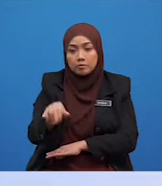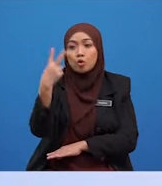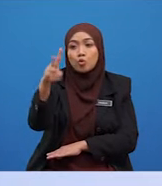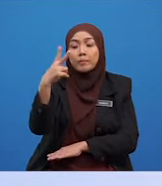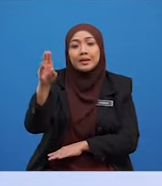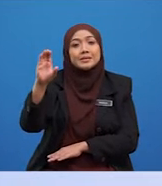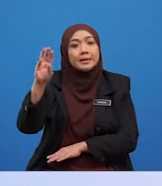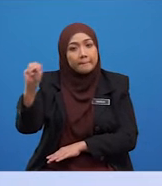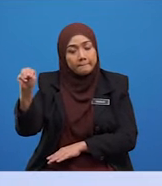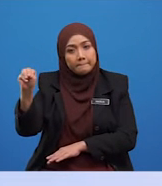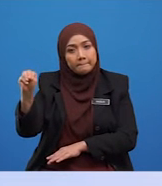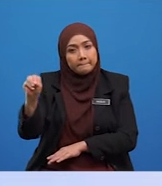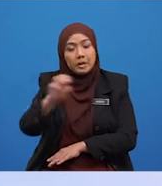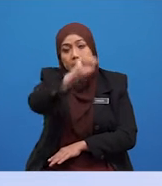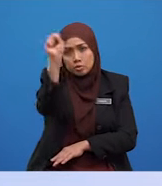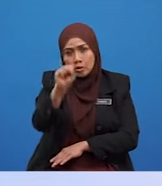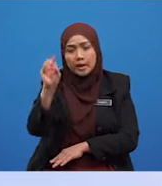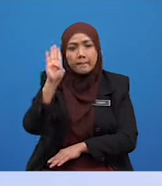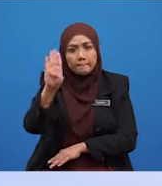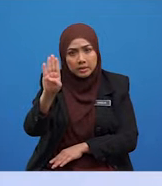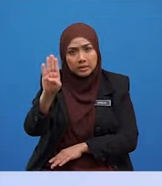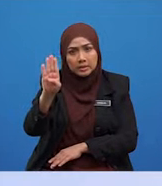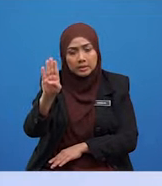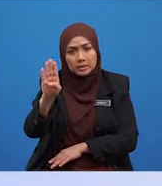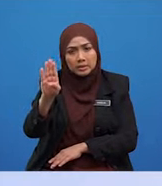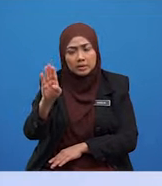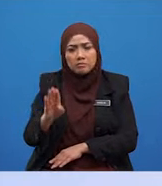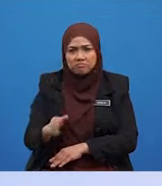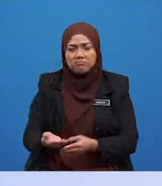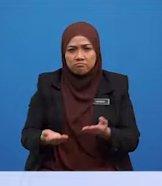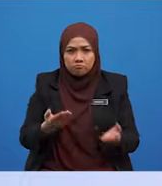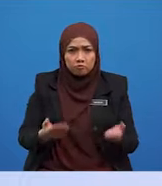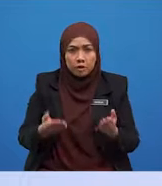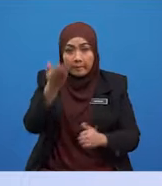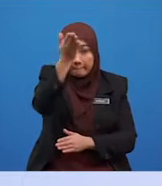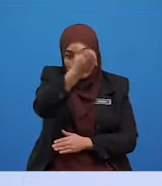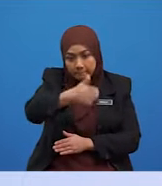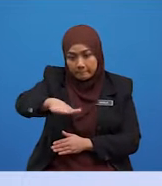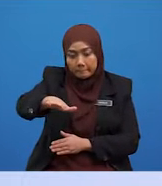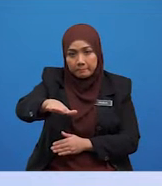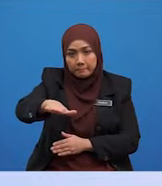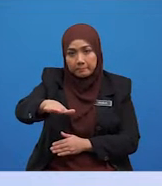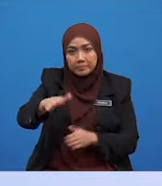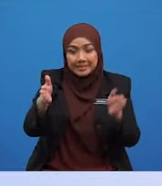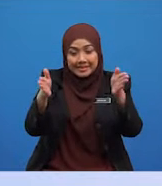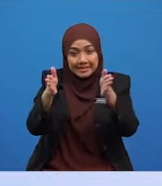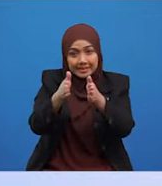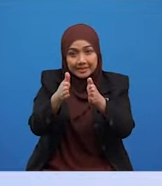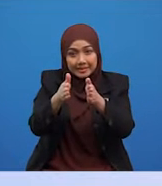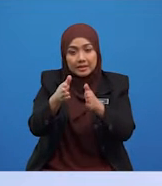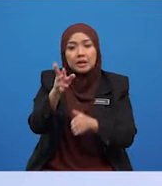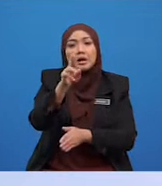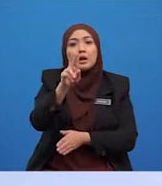cm. Bagi soalan B, adakah lengkok minor RMS